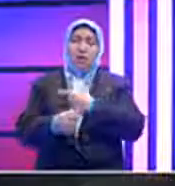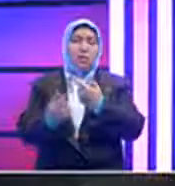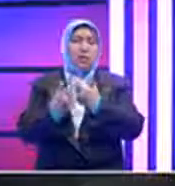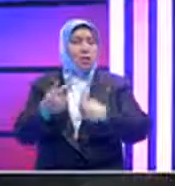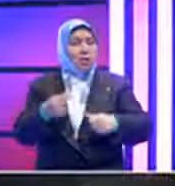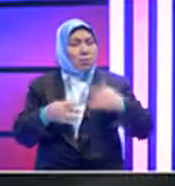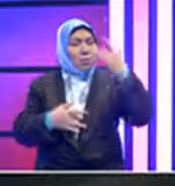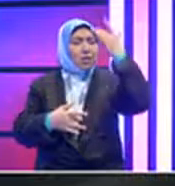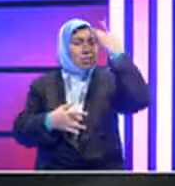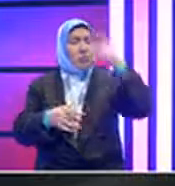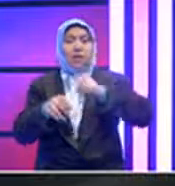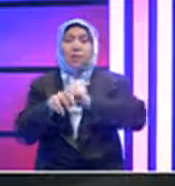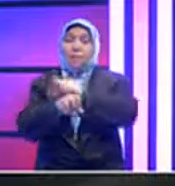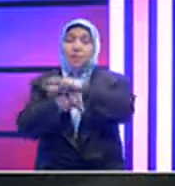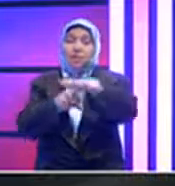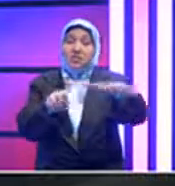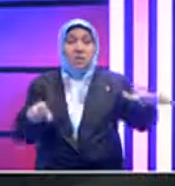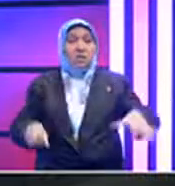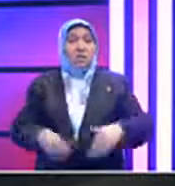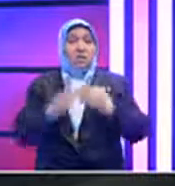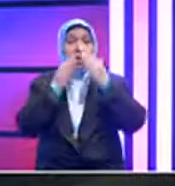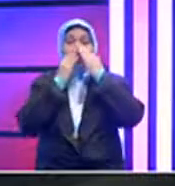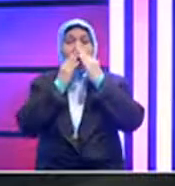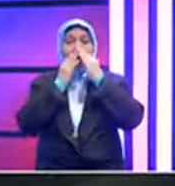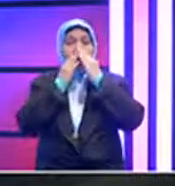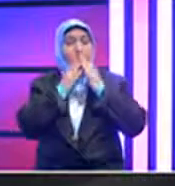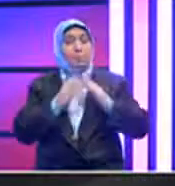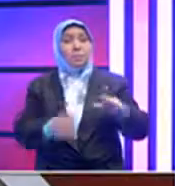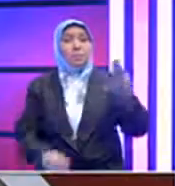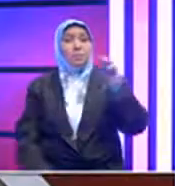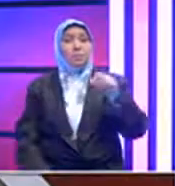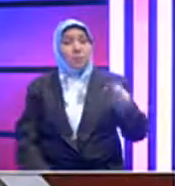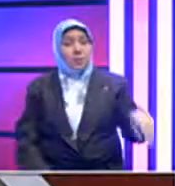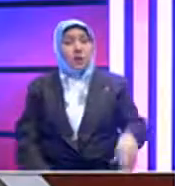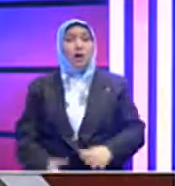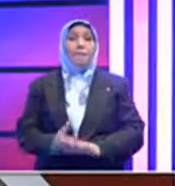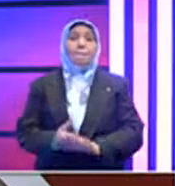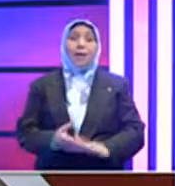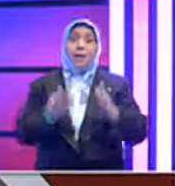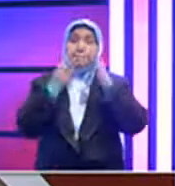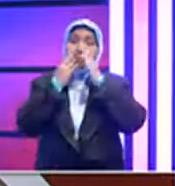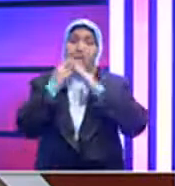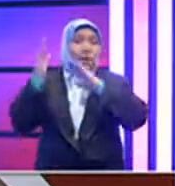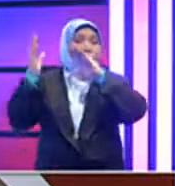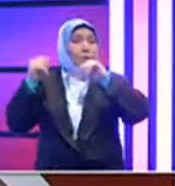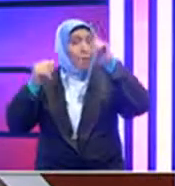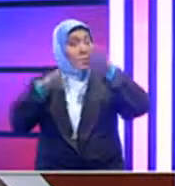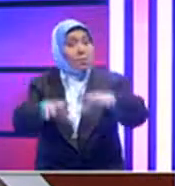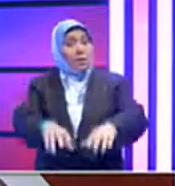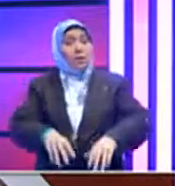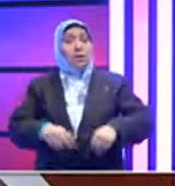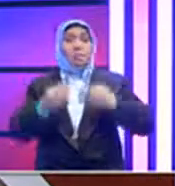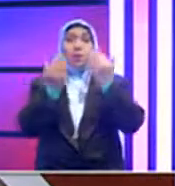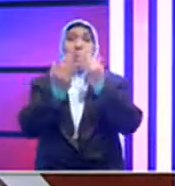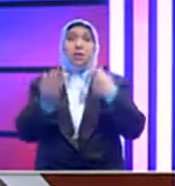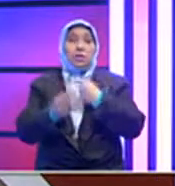some alhamdulillahirobbilalamin toko bermalam ini robbal alamin Moga Allah menerima l doa